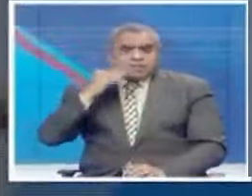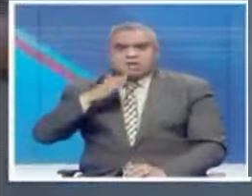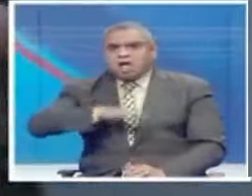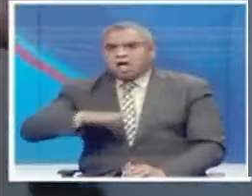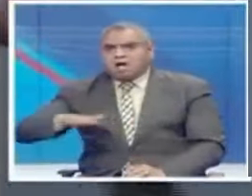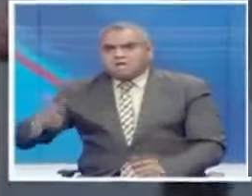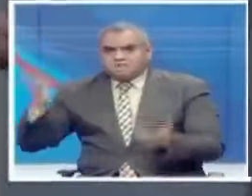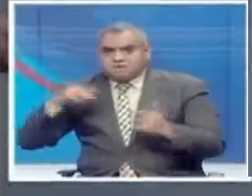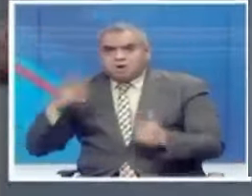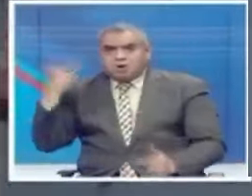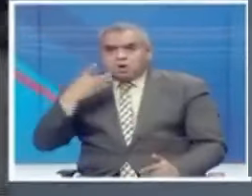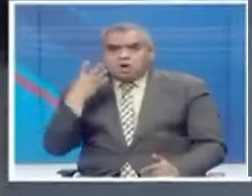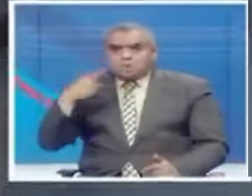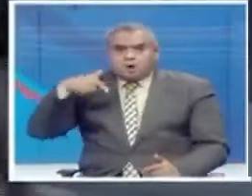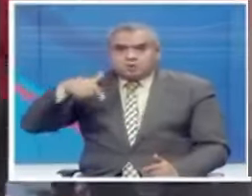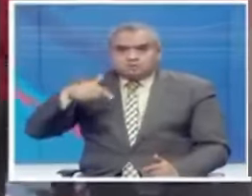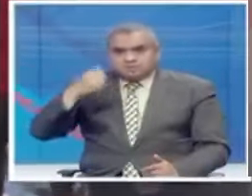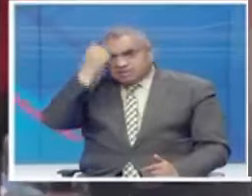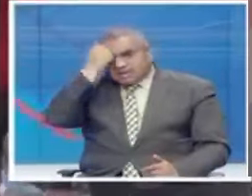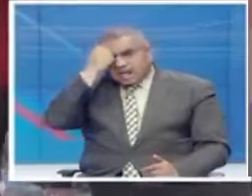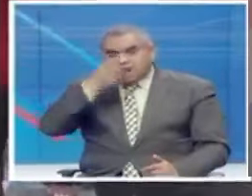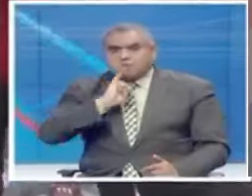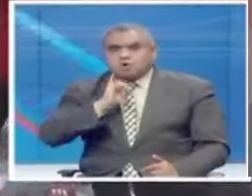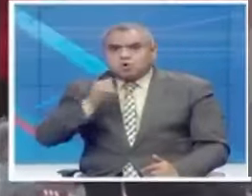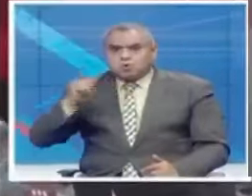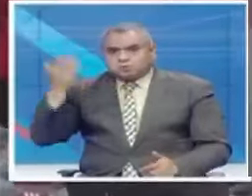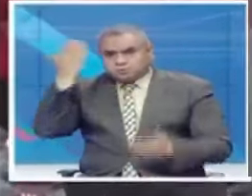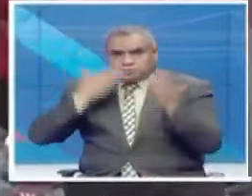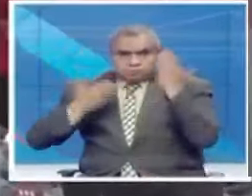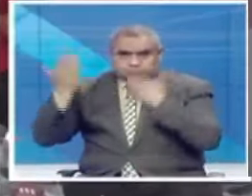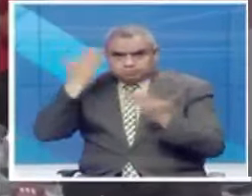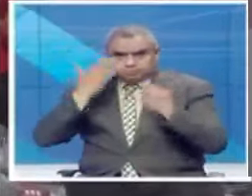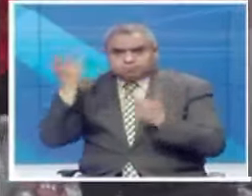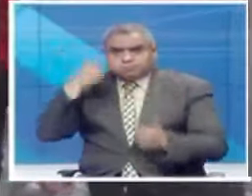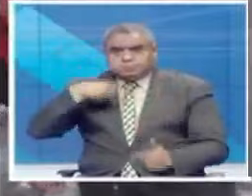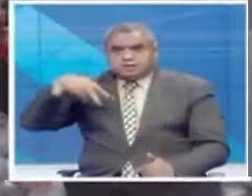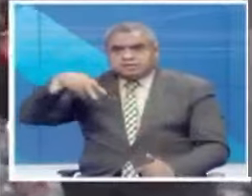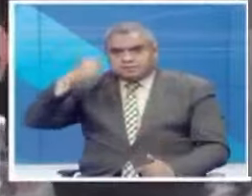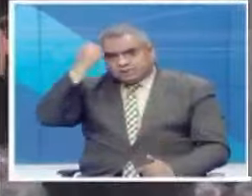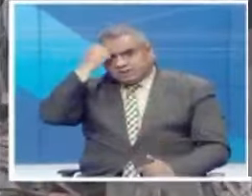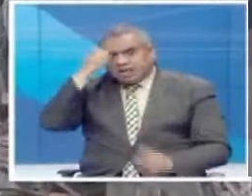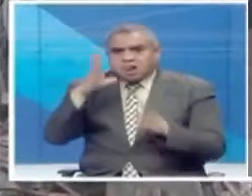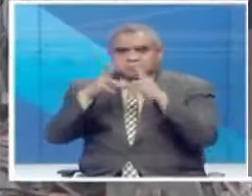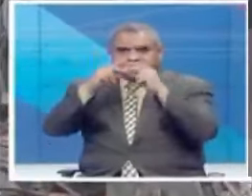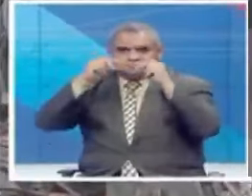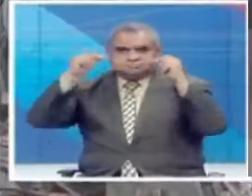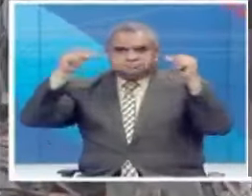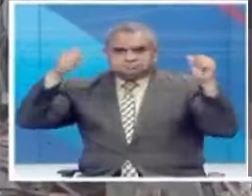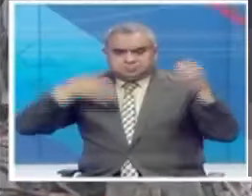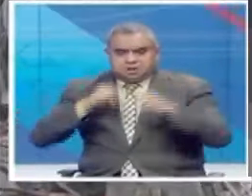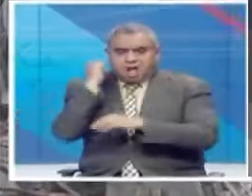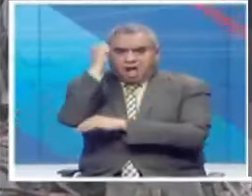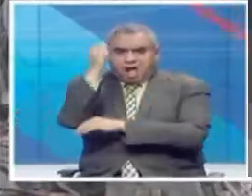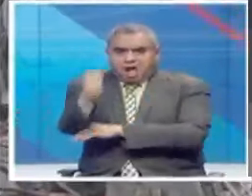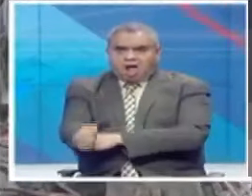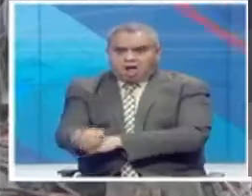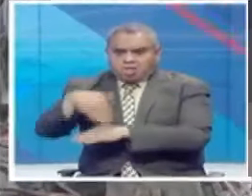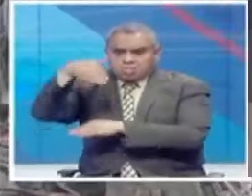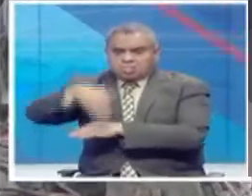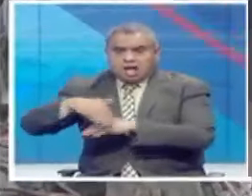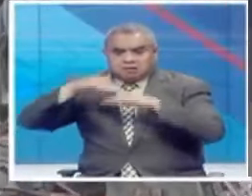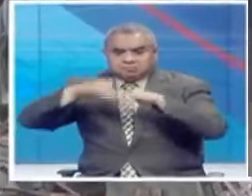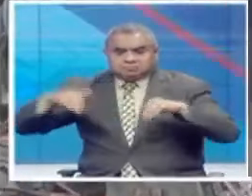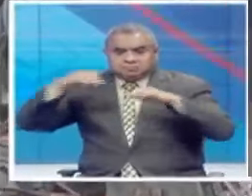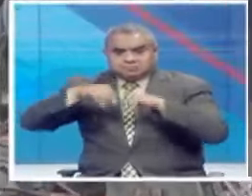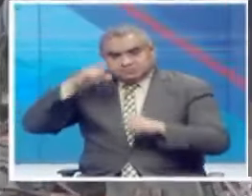ونحو 64500 مصاب، فضلا عن نحو 8000 مفقود تحت أنقاض المنازل المهدمة.